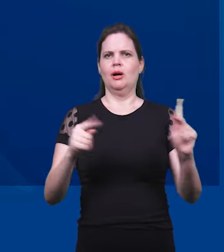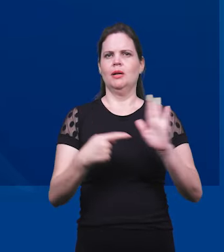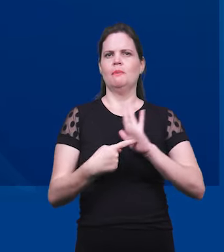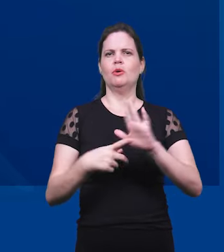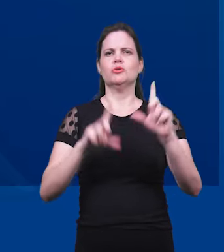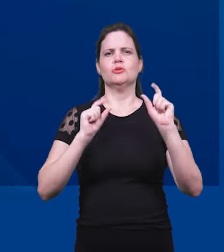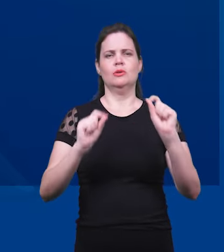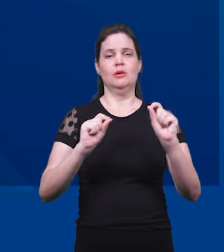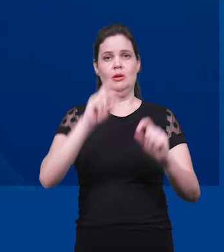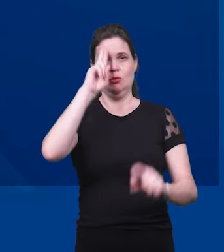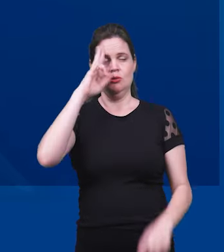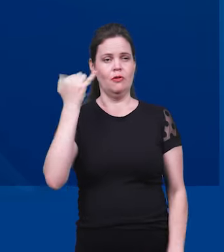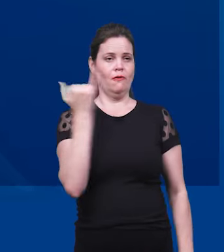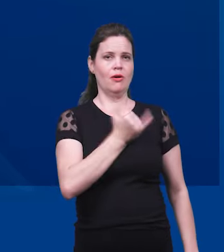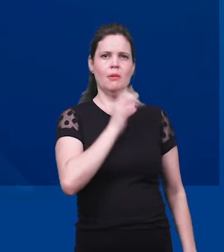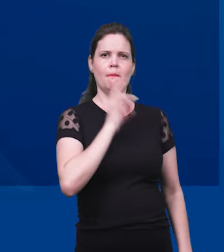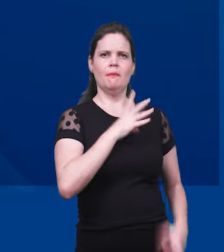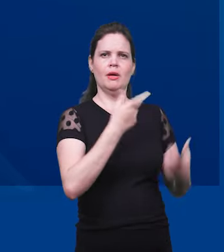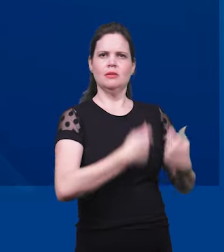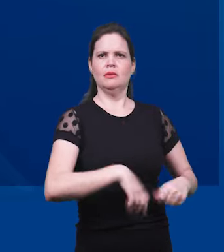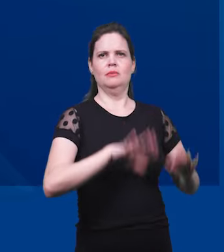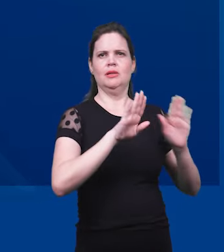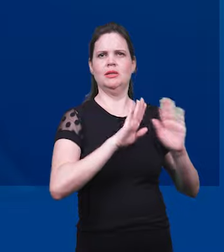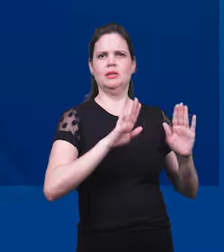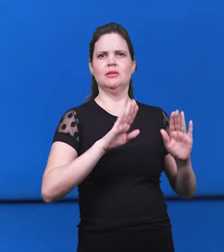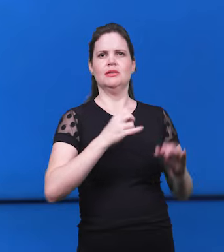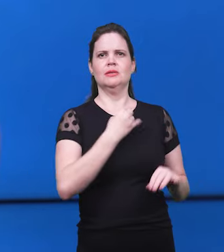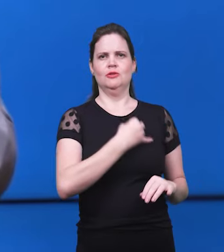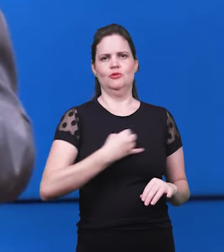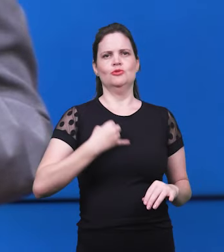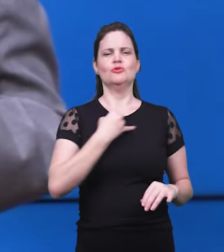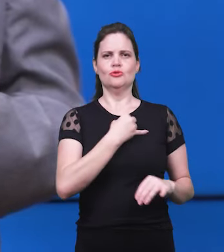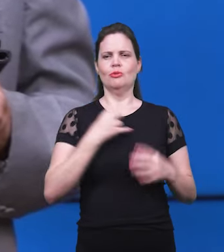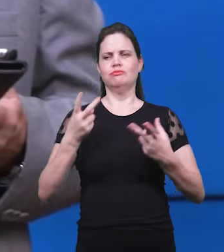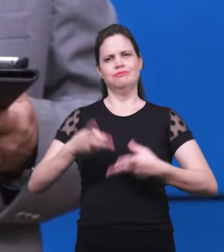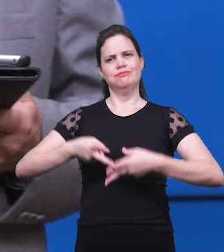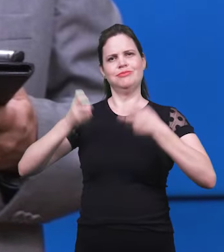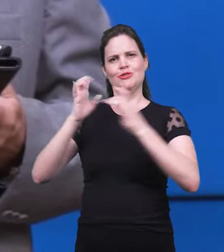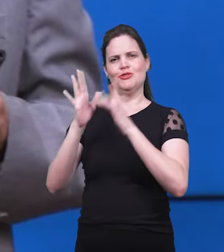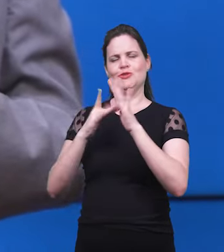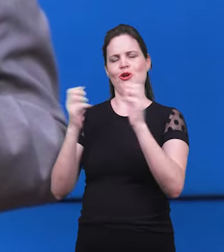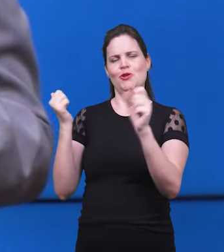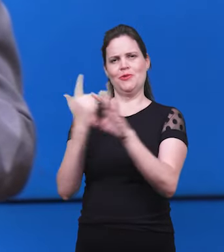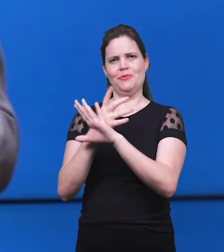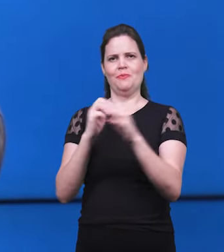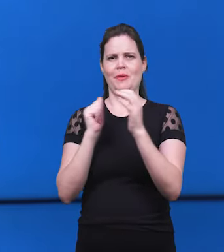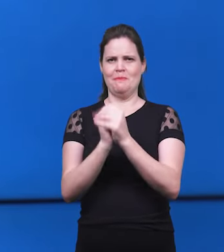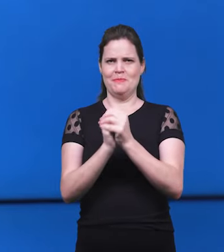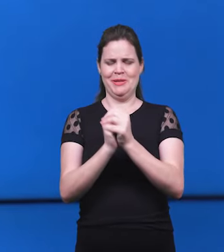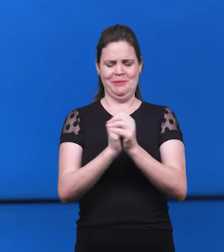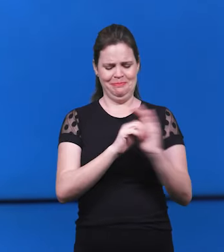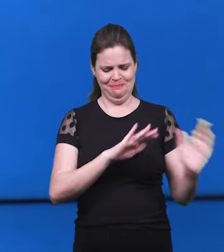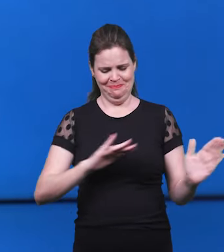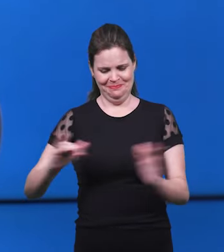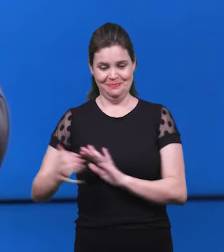Он почувствовал, что это все тот же Иисус. Аминь. Muito bem, para facilitar aqueles que não puderam ler, a legenda,